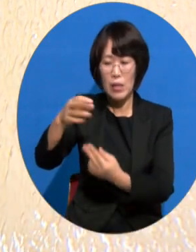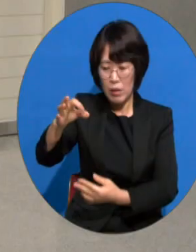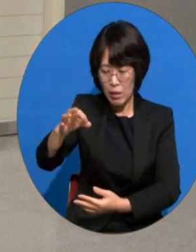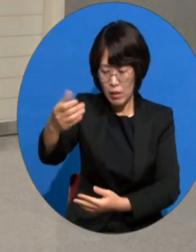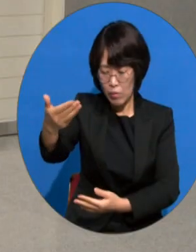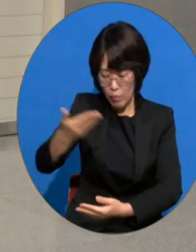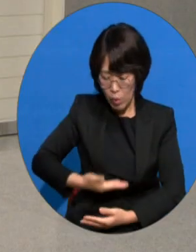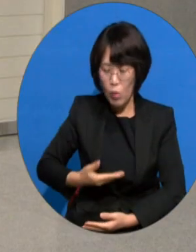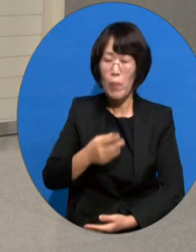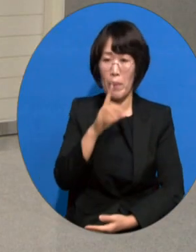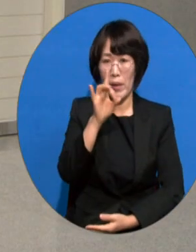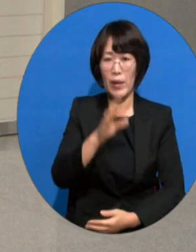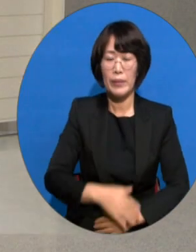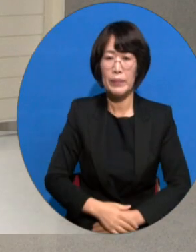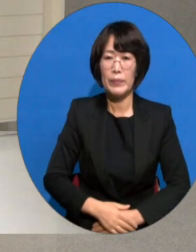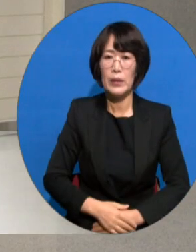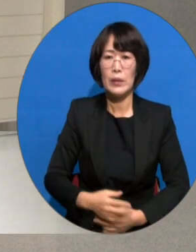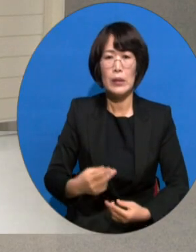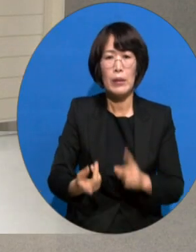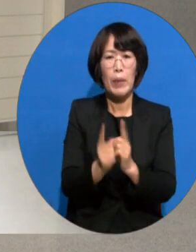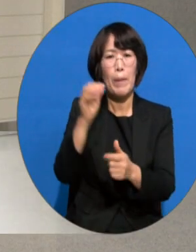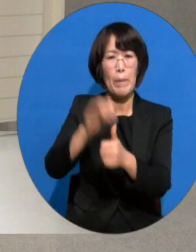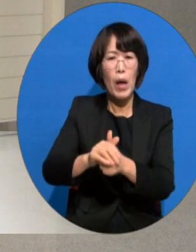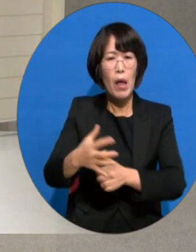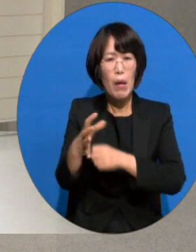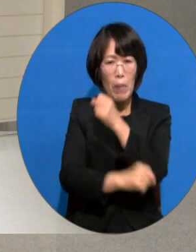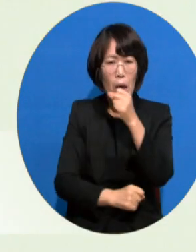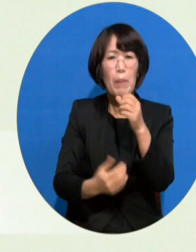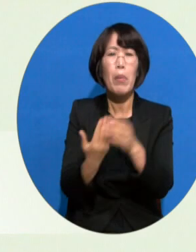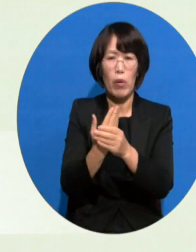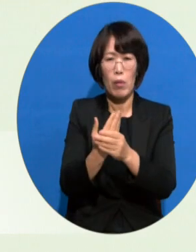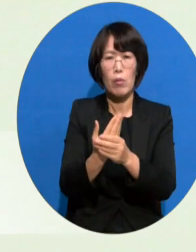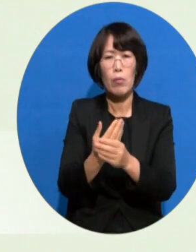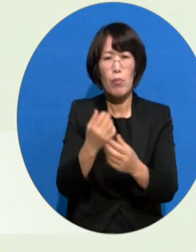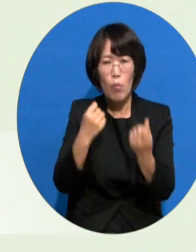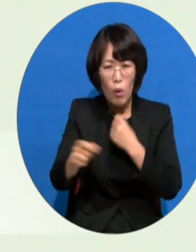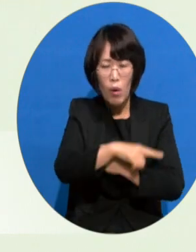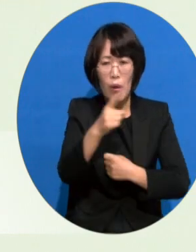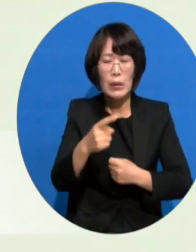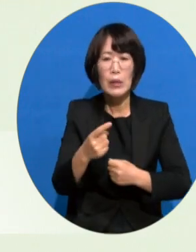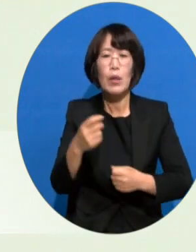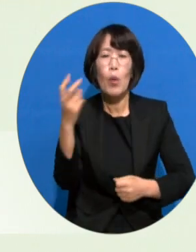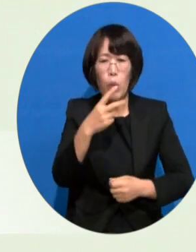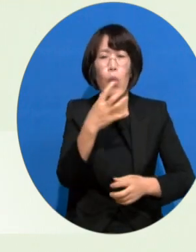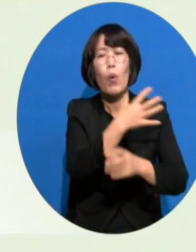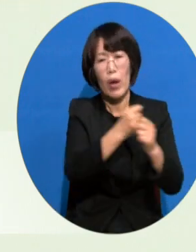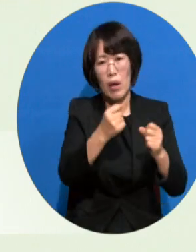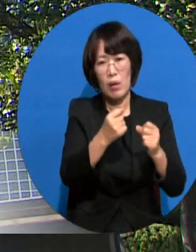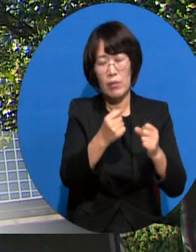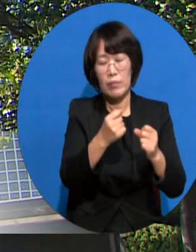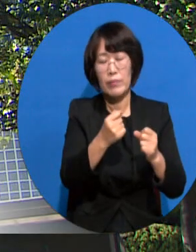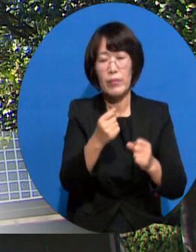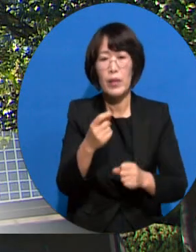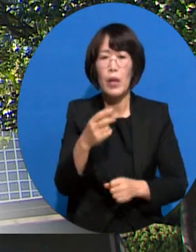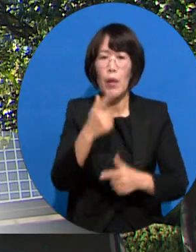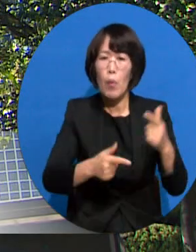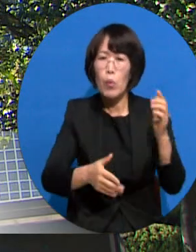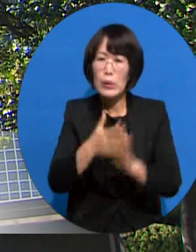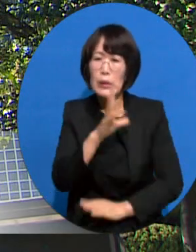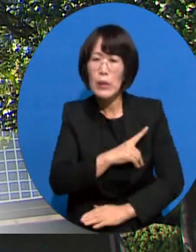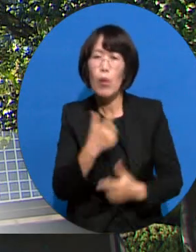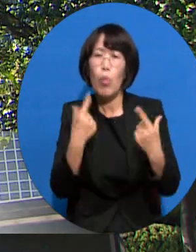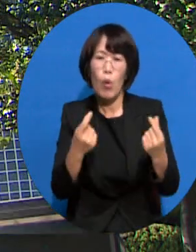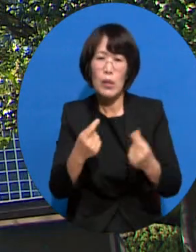있어요. 화장장 위탁업체에서 횡령 사건이 발생해도 버젓이 추가 위탁 계약까지 이어졌지만